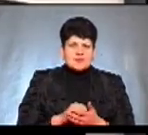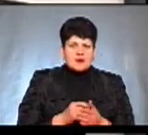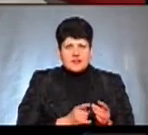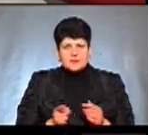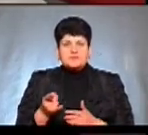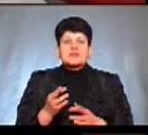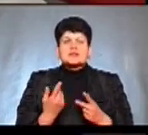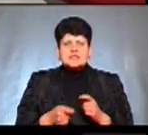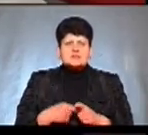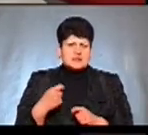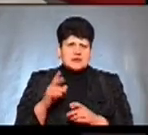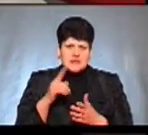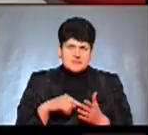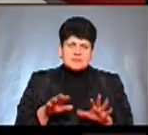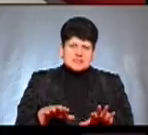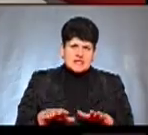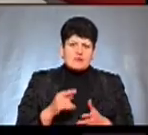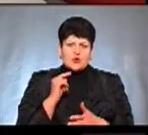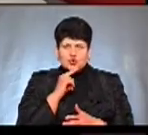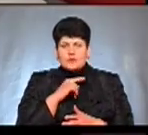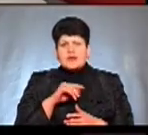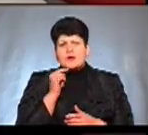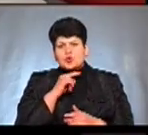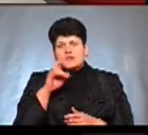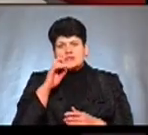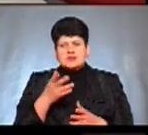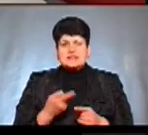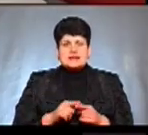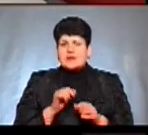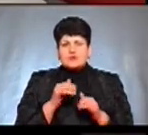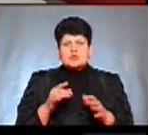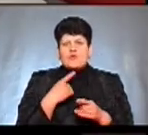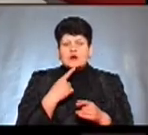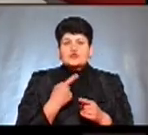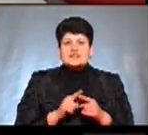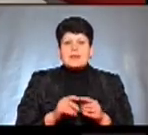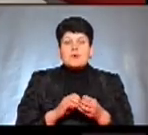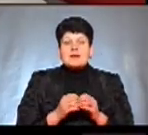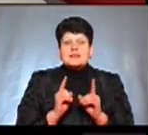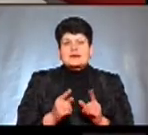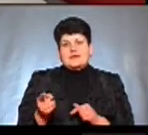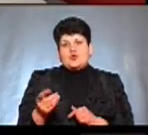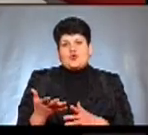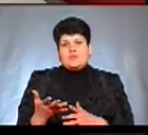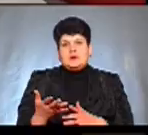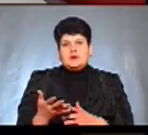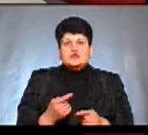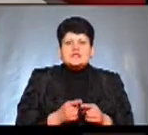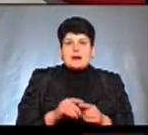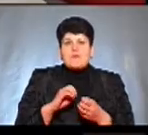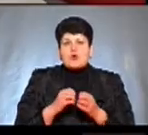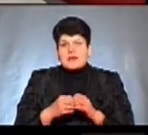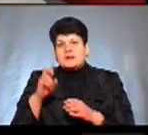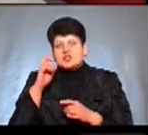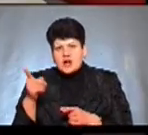насправді збитки і для місцевої економіки, і для економіки держави. Тут не можна взагалі говорити, що це проблема міста Тернополя. Чи це проблема держави, но не Тернополя. Це